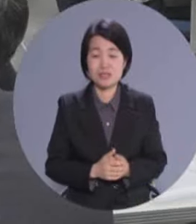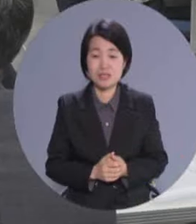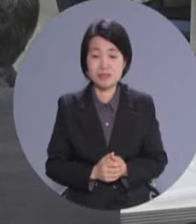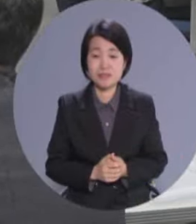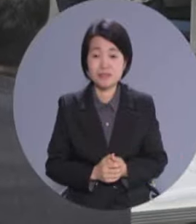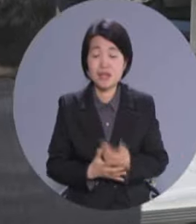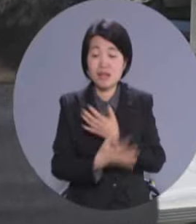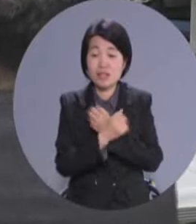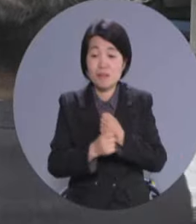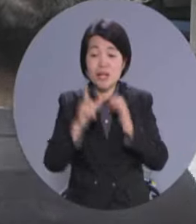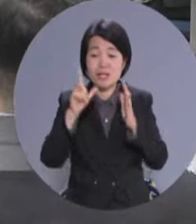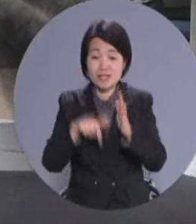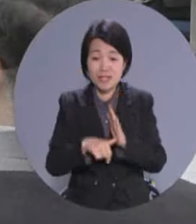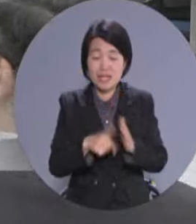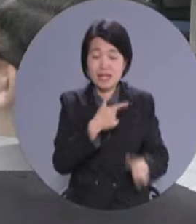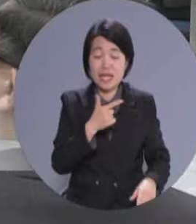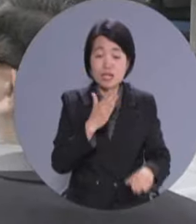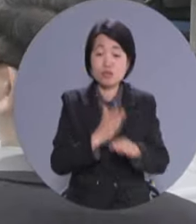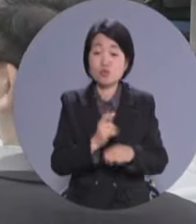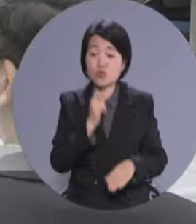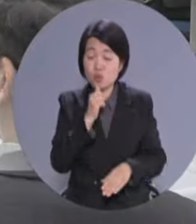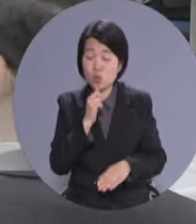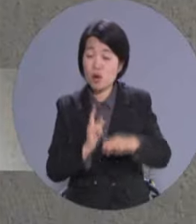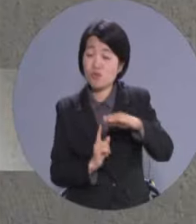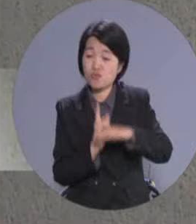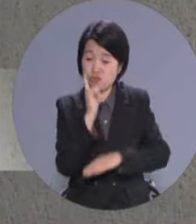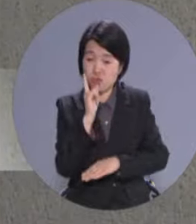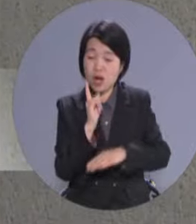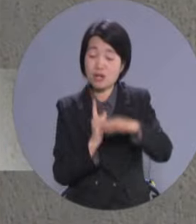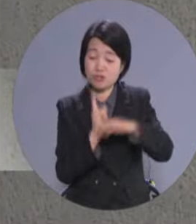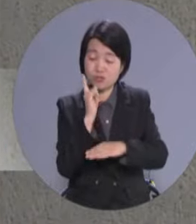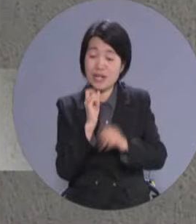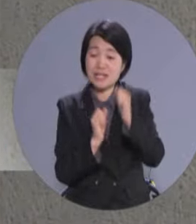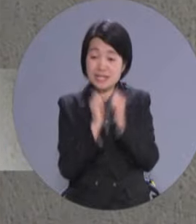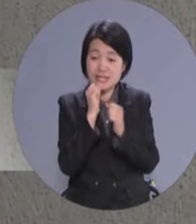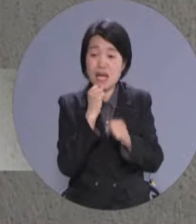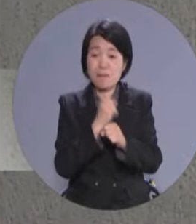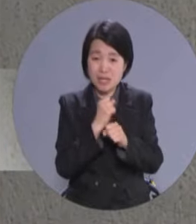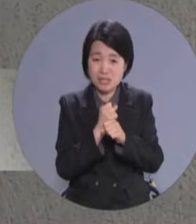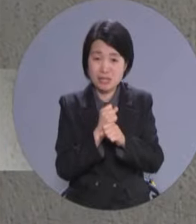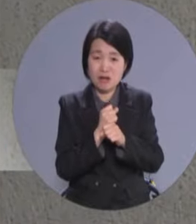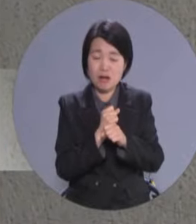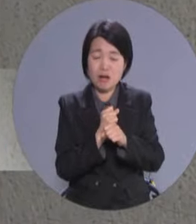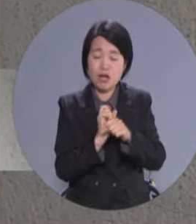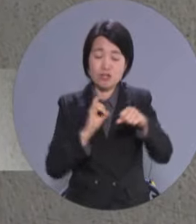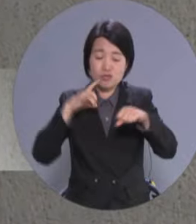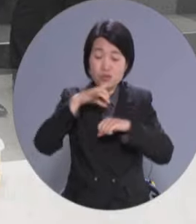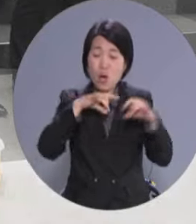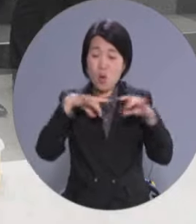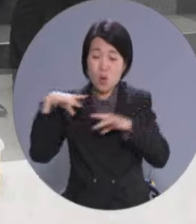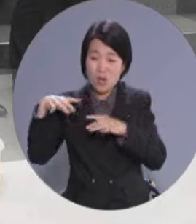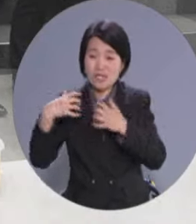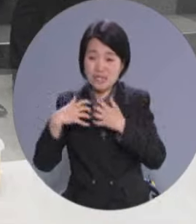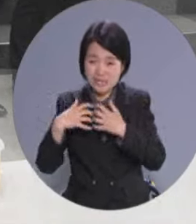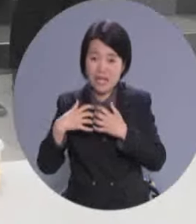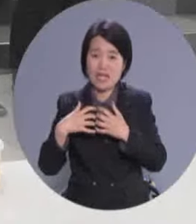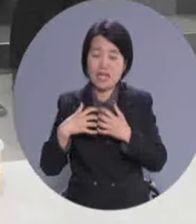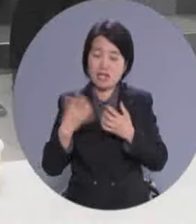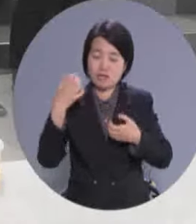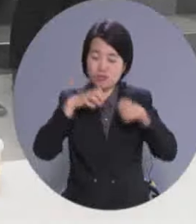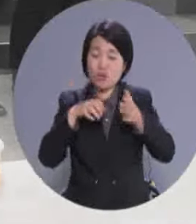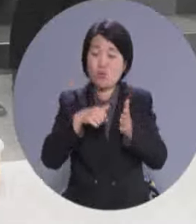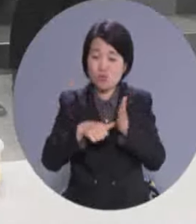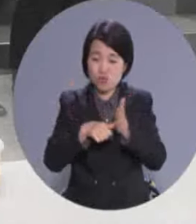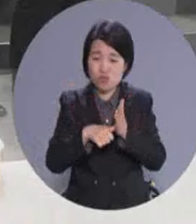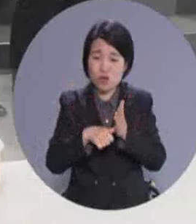이번 협약에는 대중소형 발사체와 발사체 엔진 제작, 위성통신 장비와 소부장 분야 등 11개